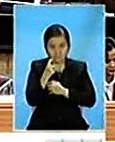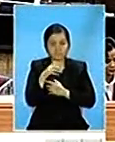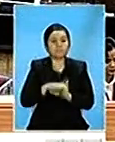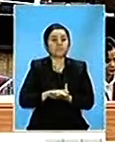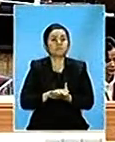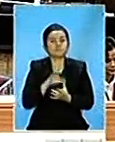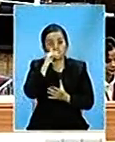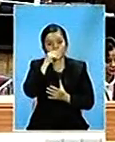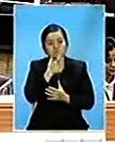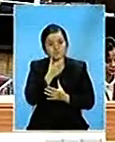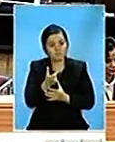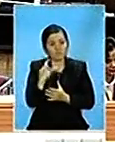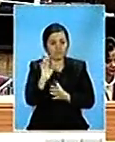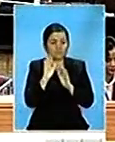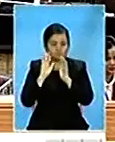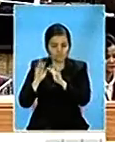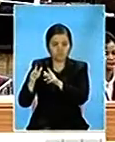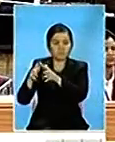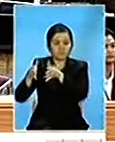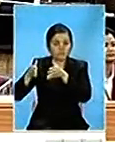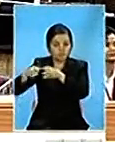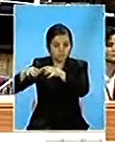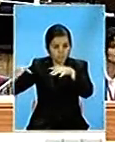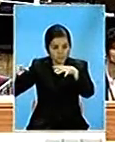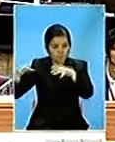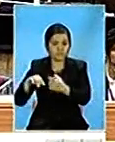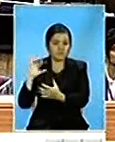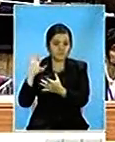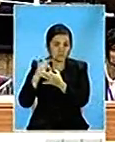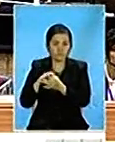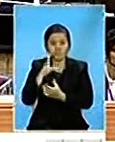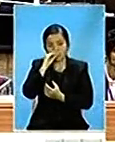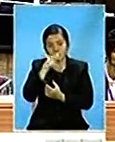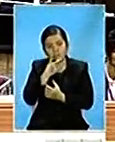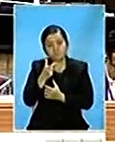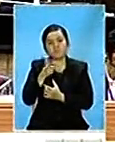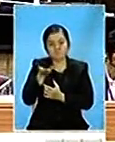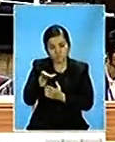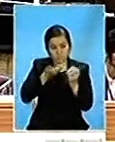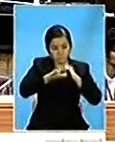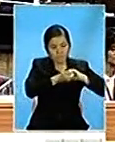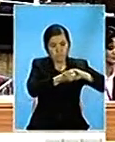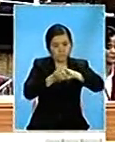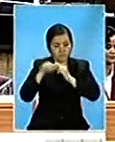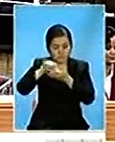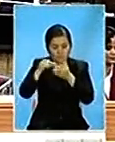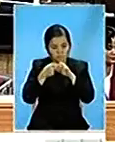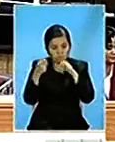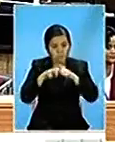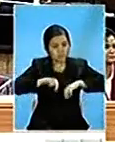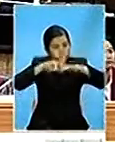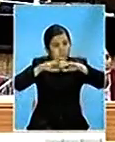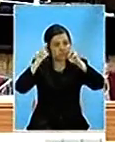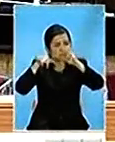ำลายมันท่วมเยอะฝากไปถึงฝ่ายค้านเรื่องน้ำลายเนี่ยมันท่วมเยอะแล้วมาจับมือทำเรื่องของแก้น้ำท่วมดีกว่าผ